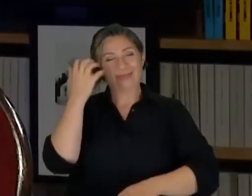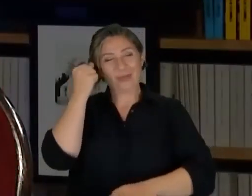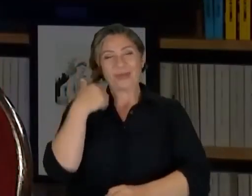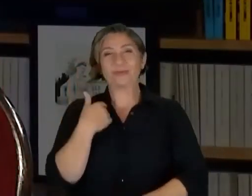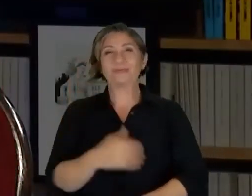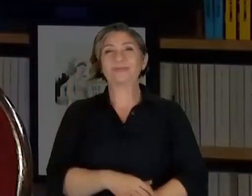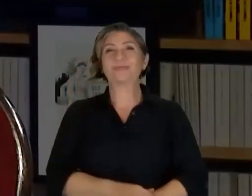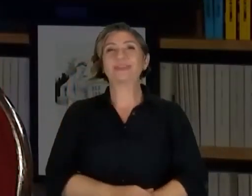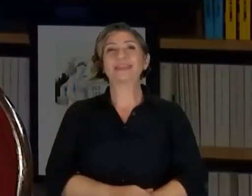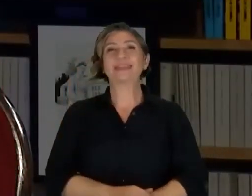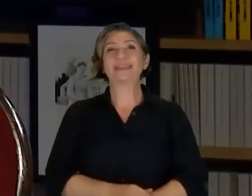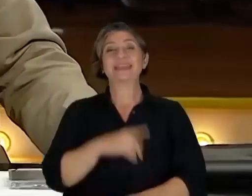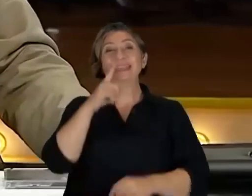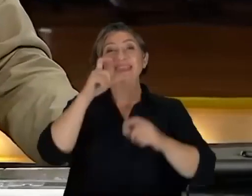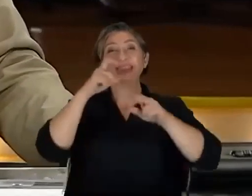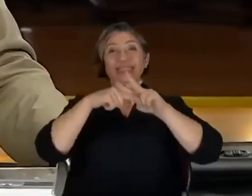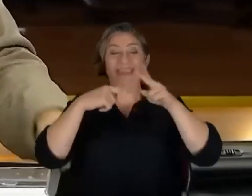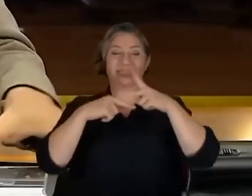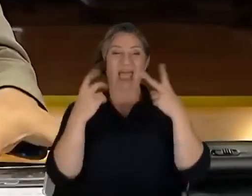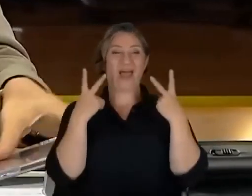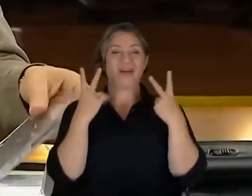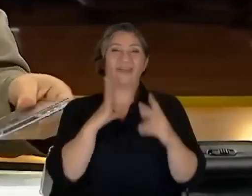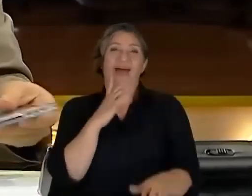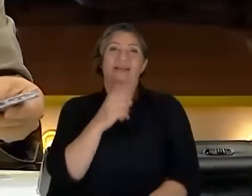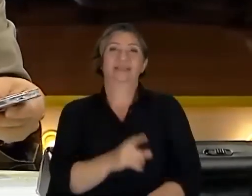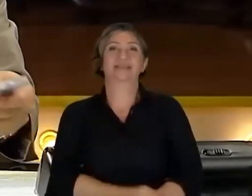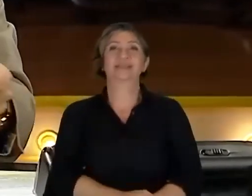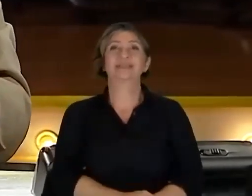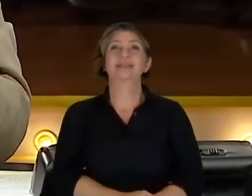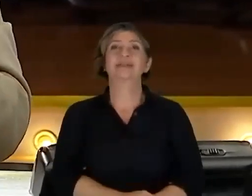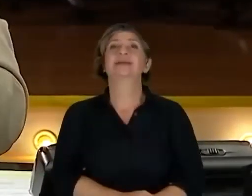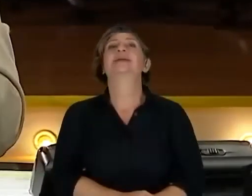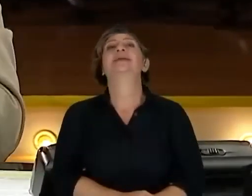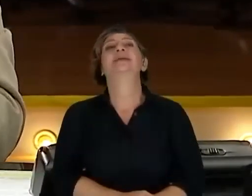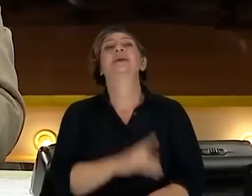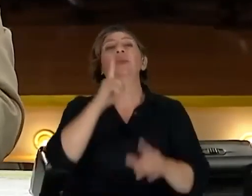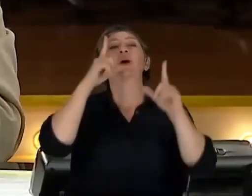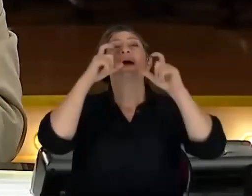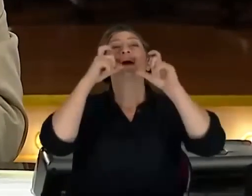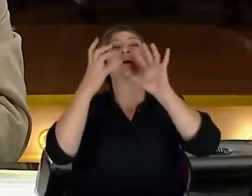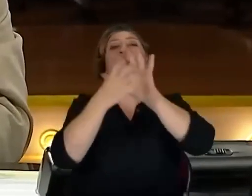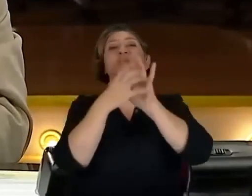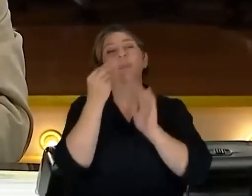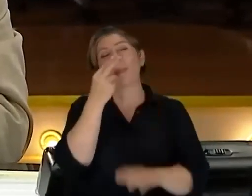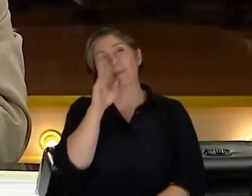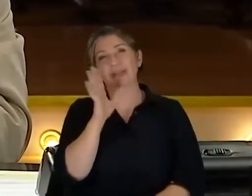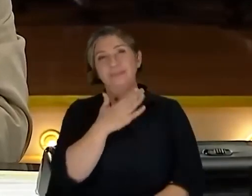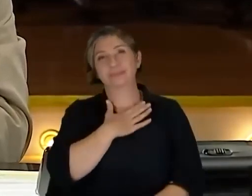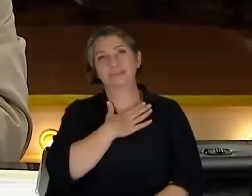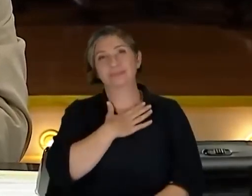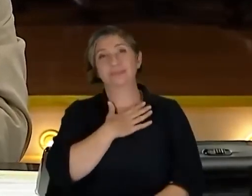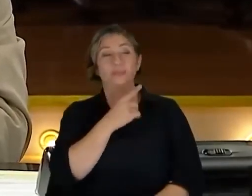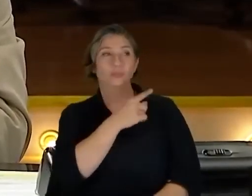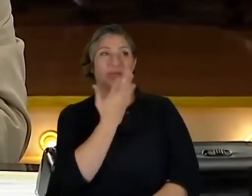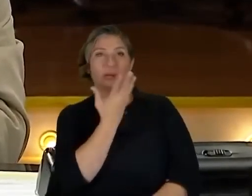yapıyorum. Ondan evet, sonra ama uçuştu. Sizin böyle bir caz şeyiniz var. Bir şey söyleyeceğim. Hı. Bu albüm kapağını çok beğenmedim. Ben şu